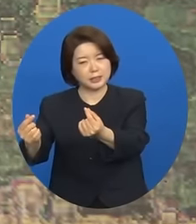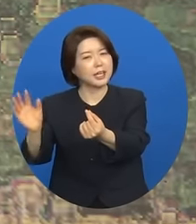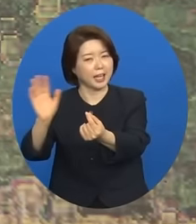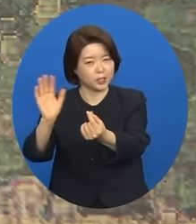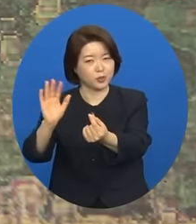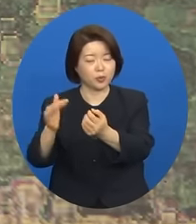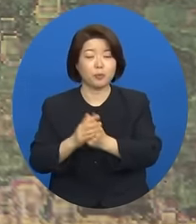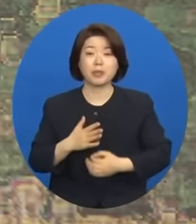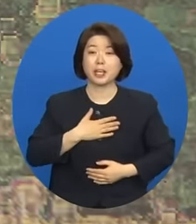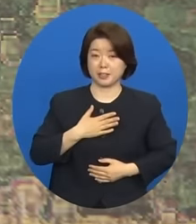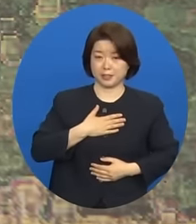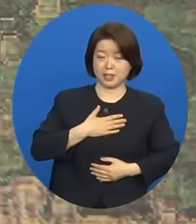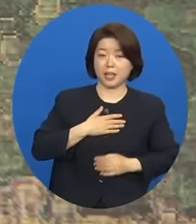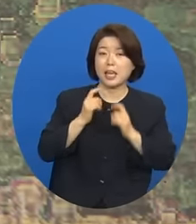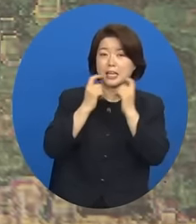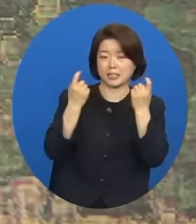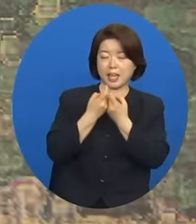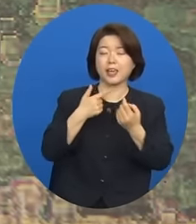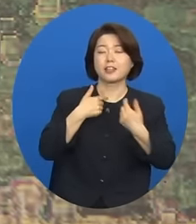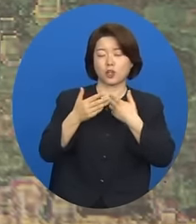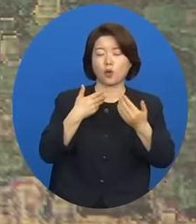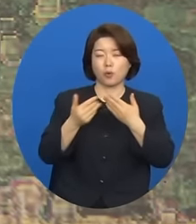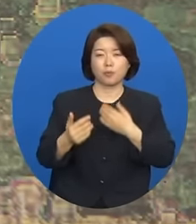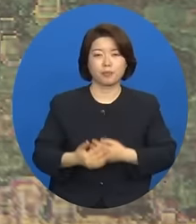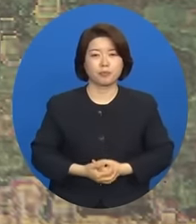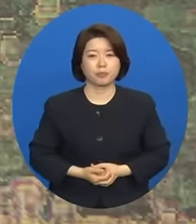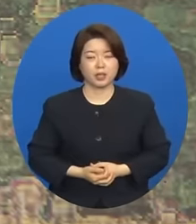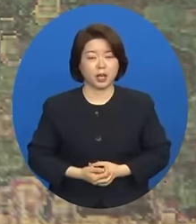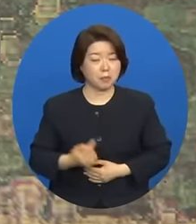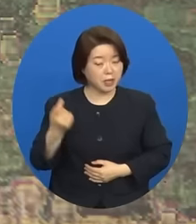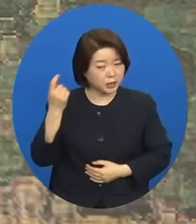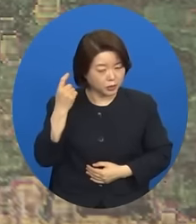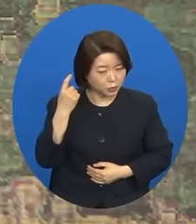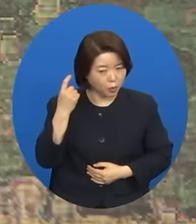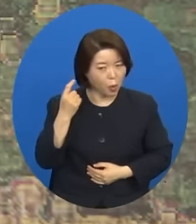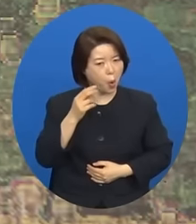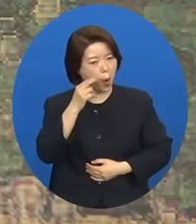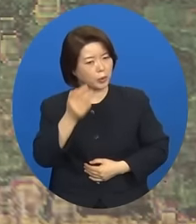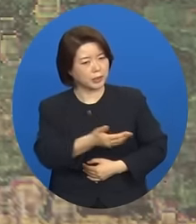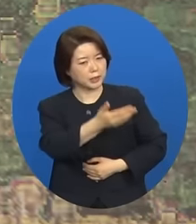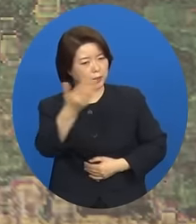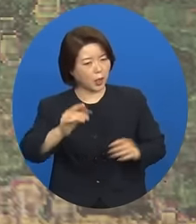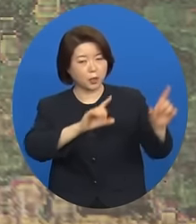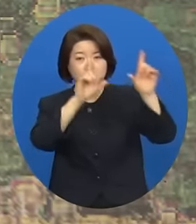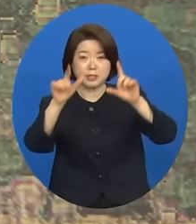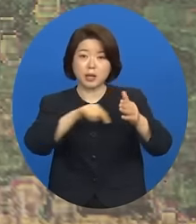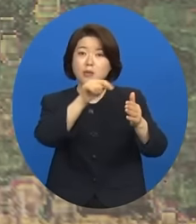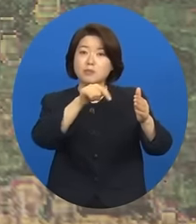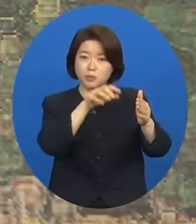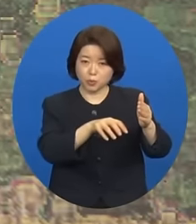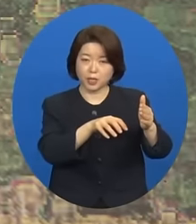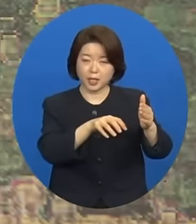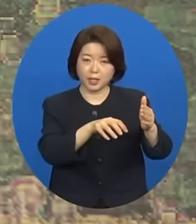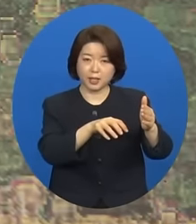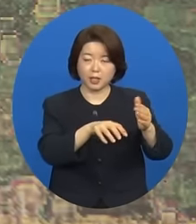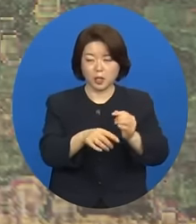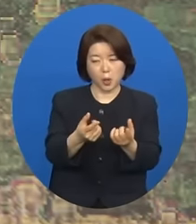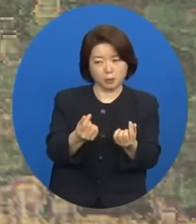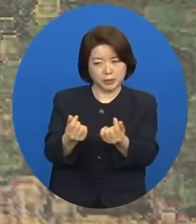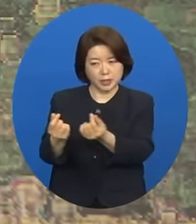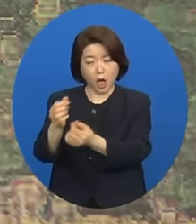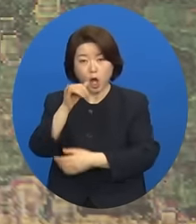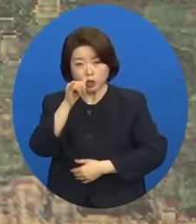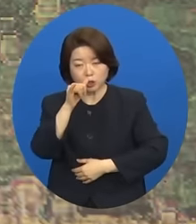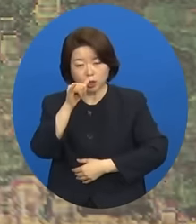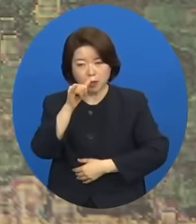그러나 저의 개인적인 경험이기 때문에 한번 들으시면서 혹시 여러분의 삶 가운데도 비슷한 부분이 있다면